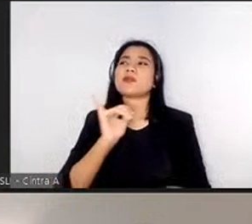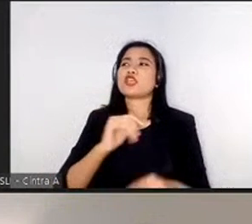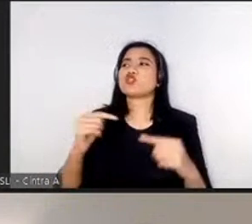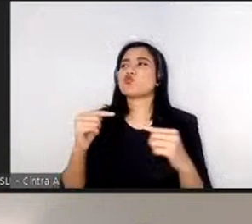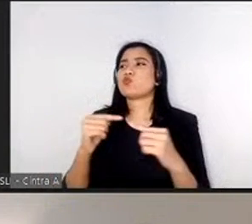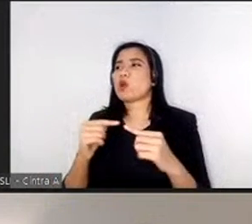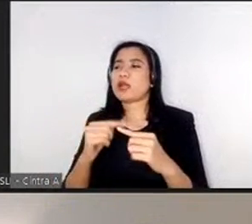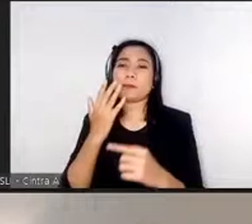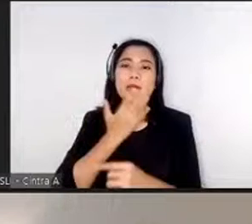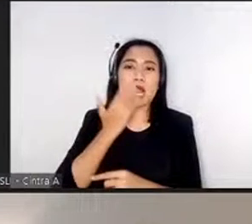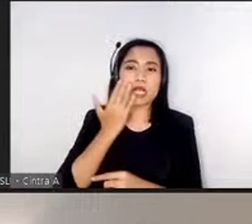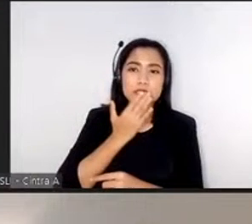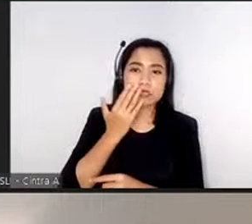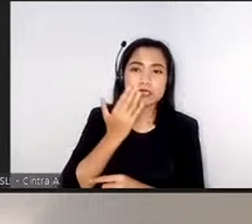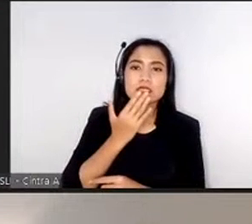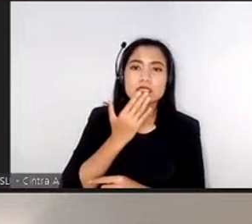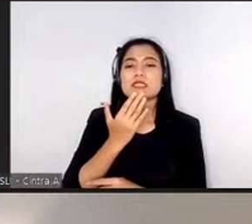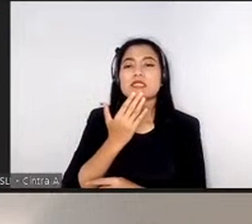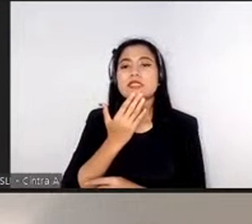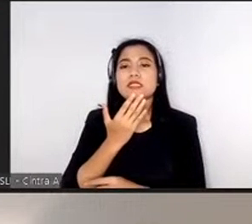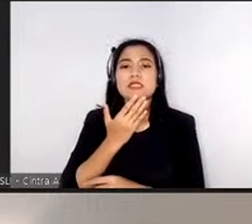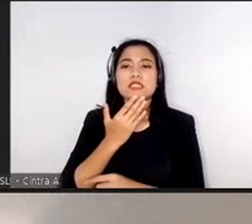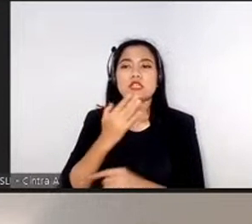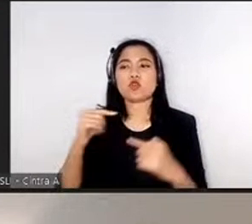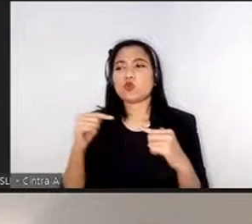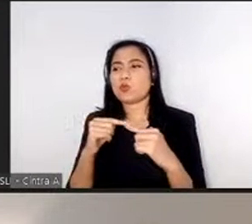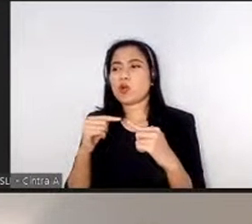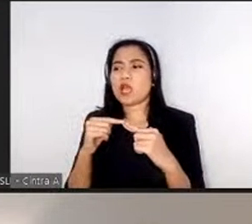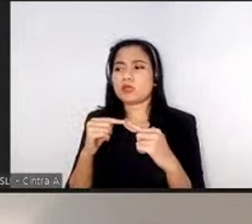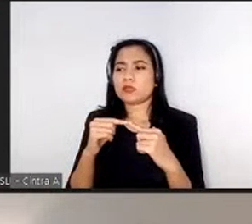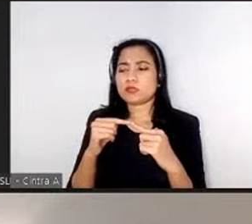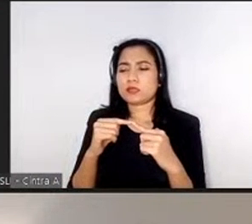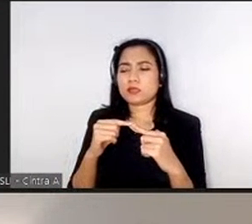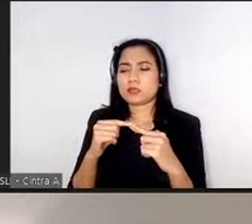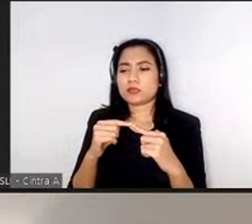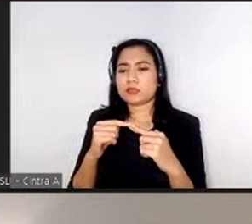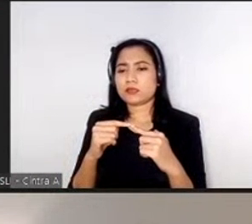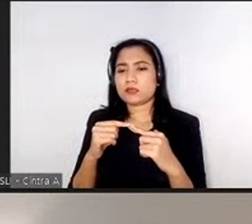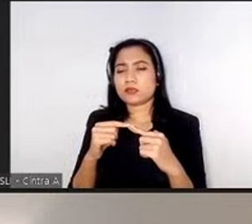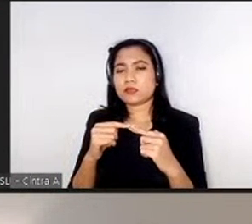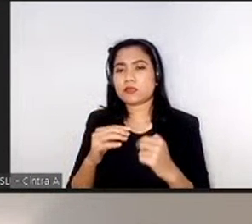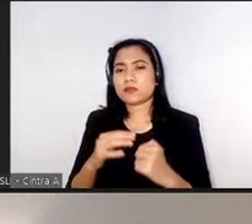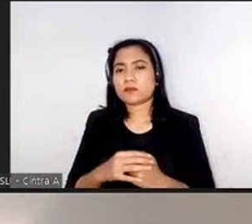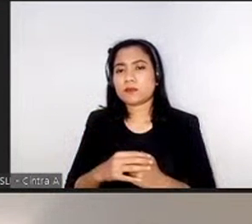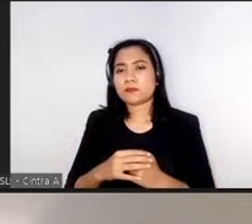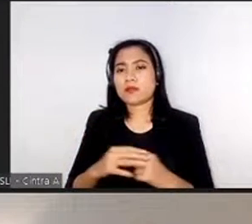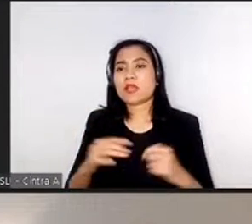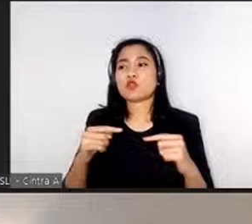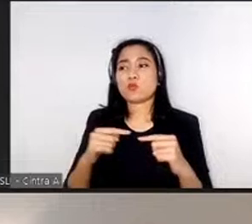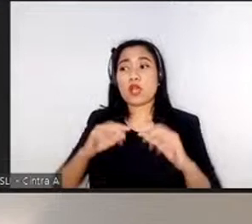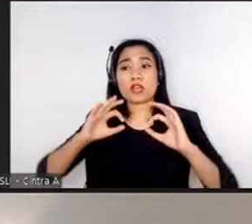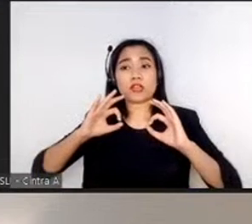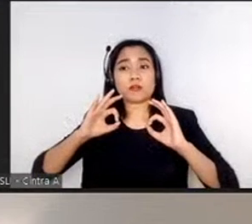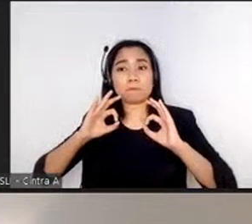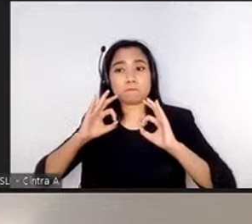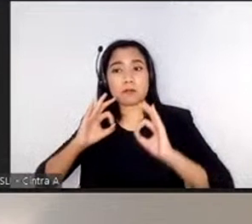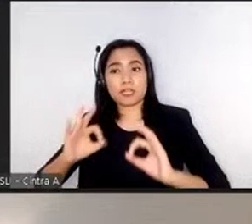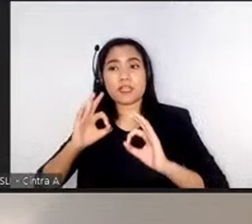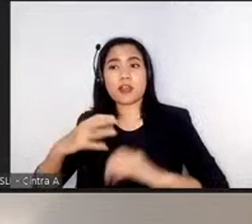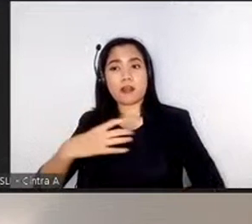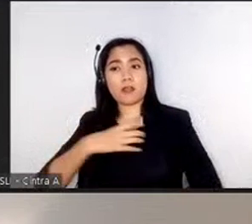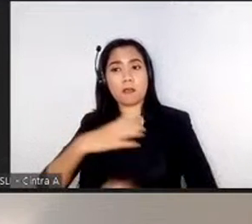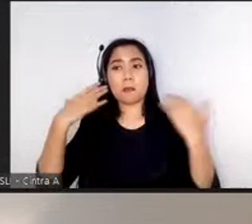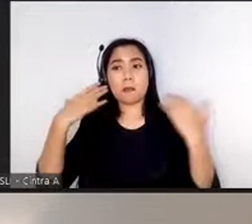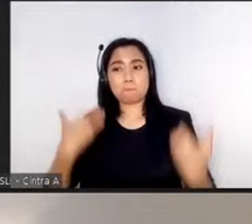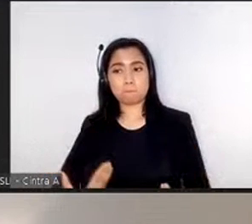yang kita ber berhubungan dengan sebetulnya eh aspek edukasi HAM aspek pendekatan